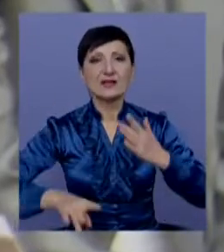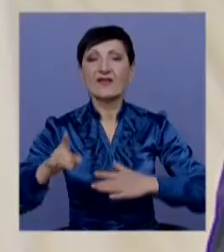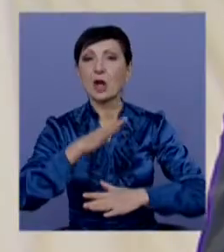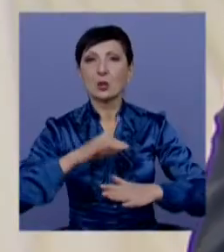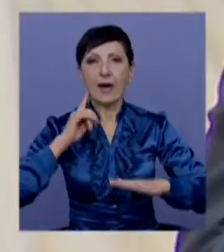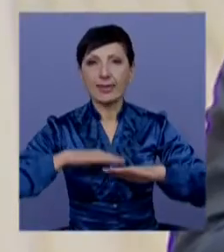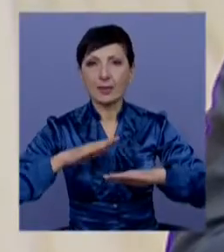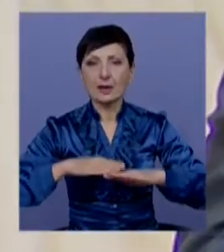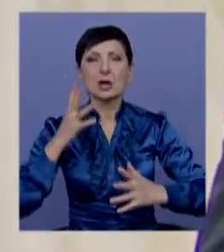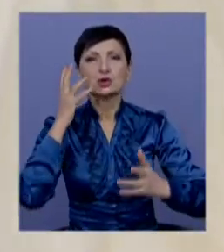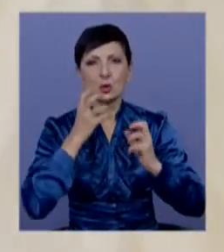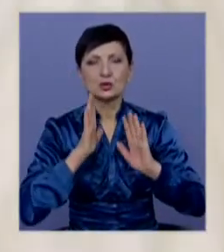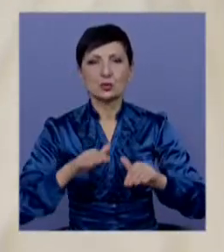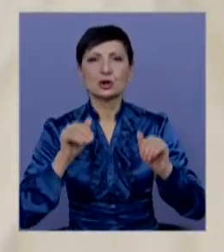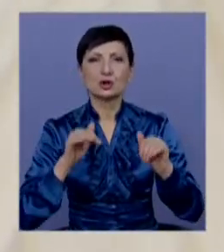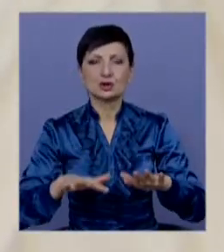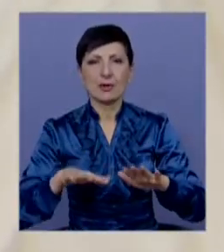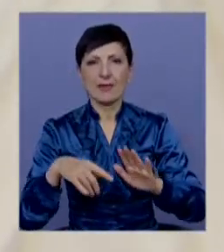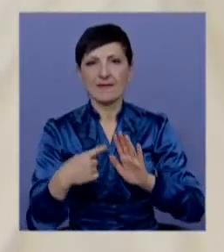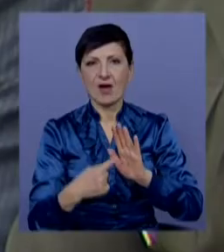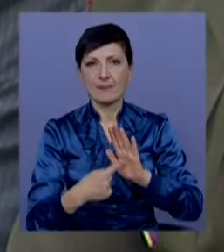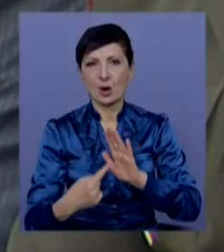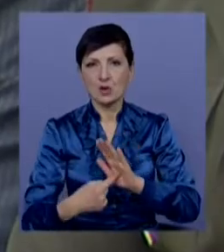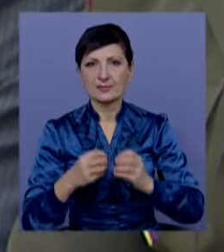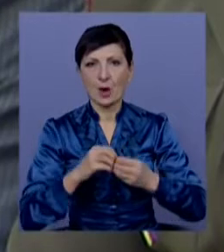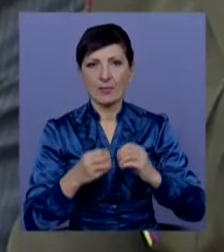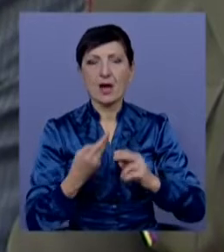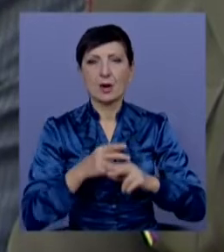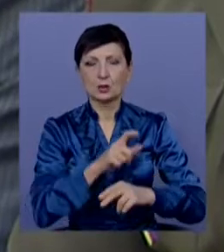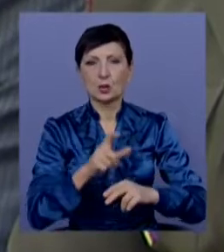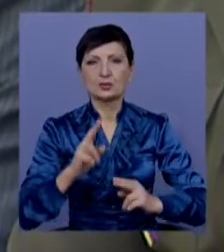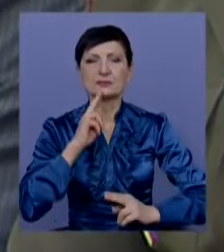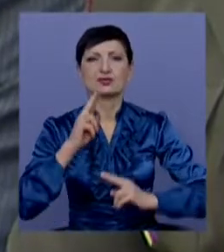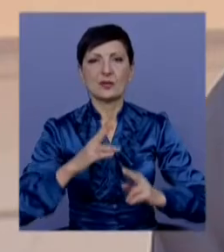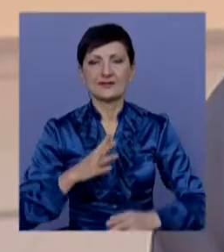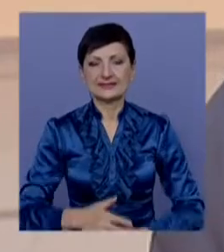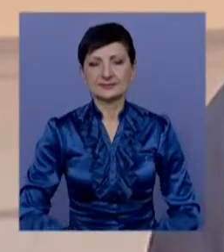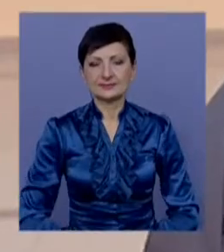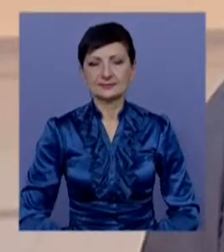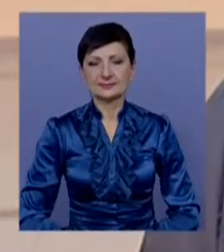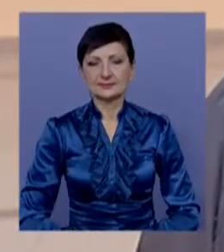районном акимате серьезно подойдут к решению острых вопросов, которые подняли горожане на встрече.